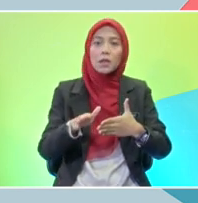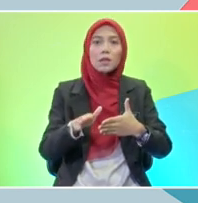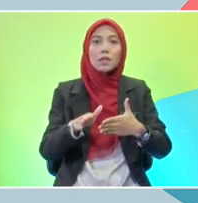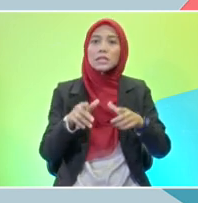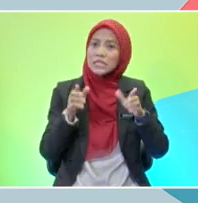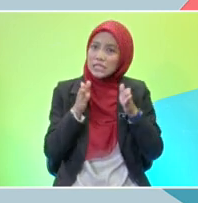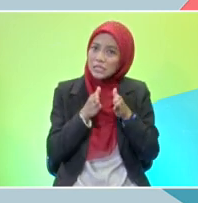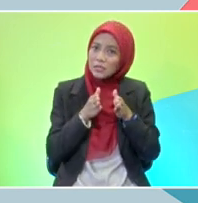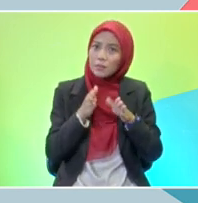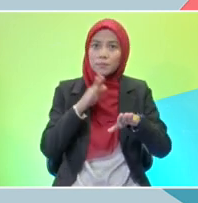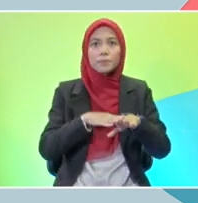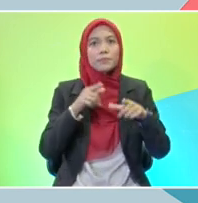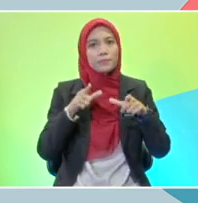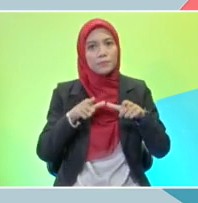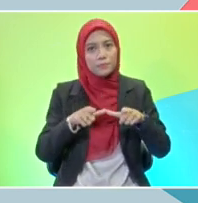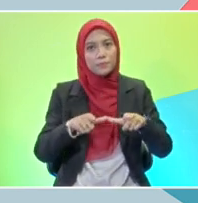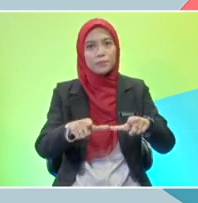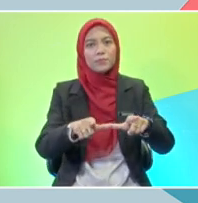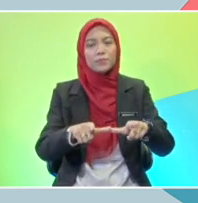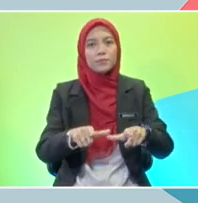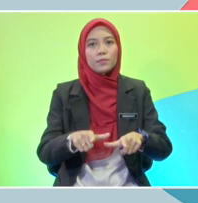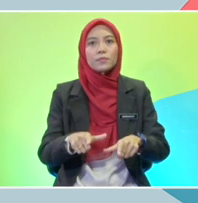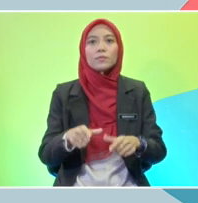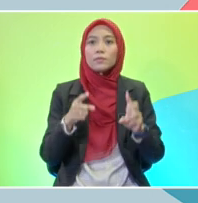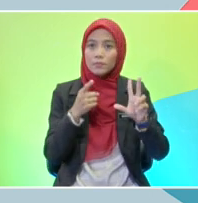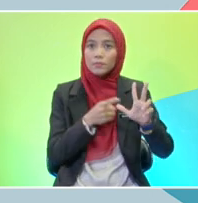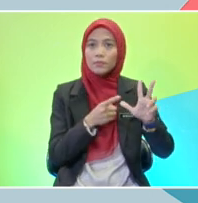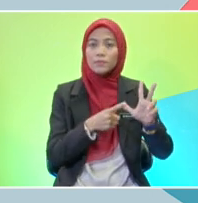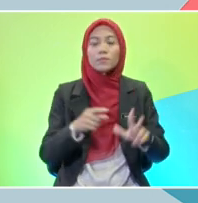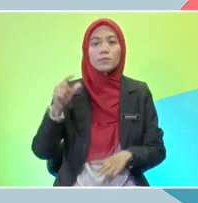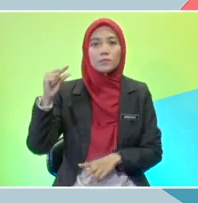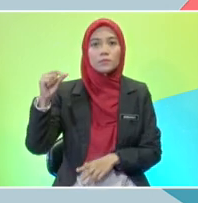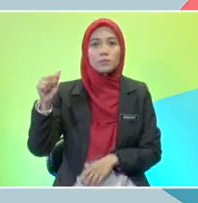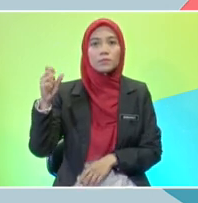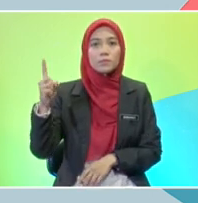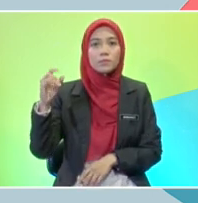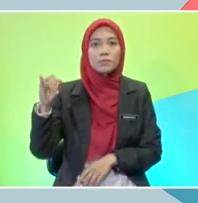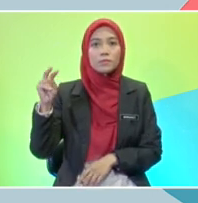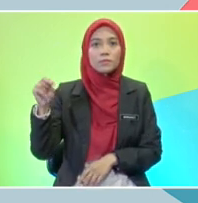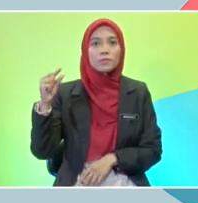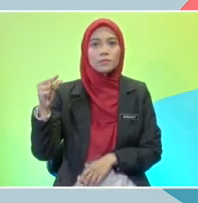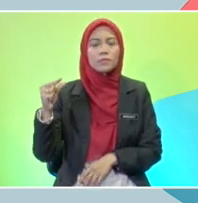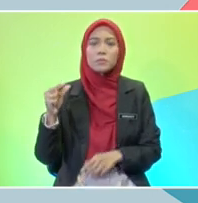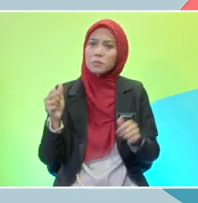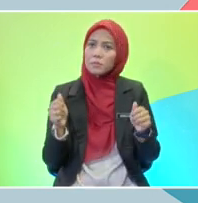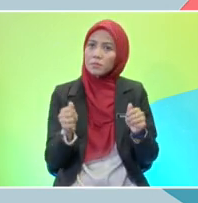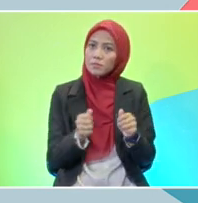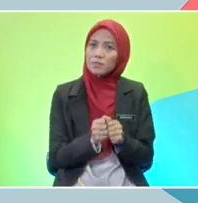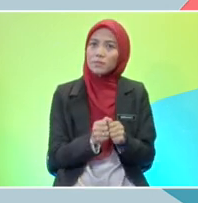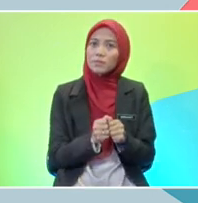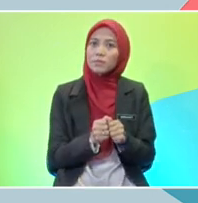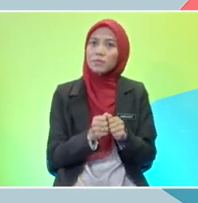seterusnya kita menggunakan Gading kayu ini berfungsi sebagai Tukul ia tahu tak tukul